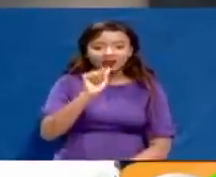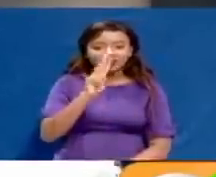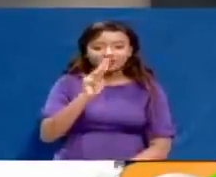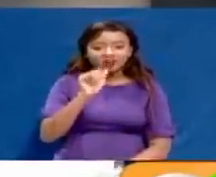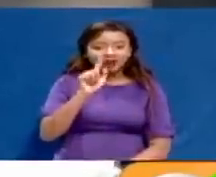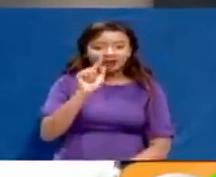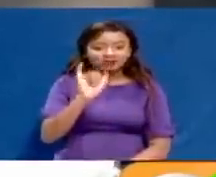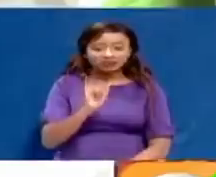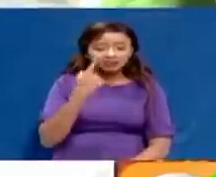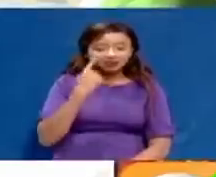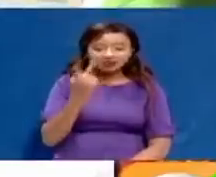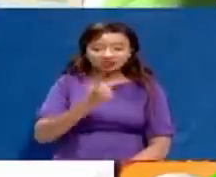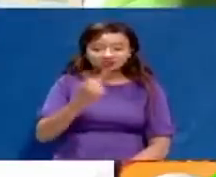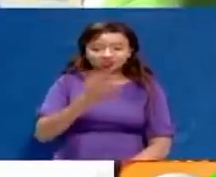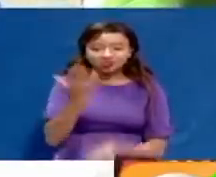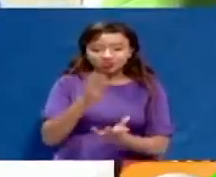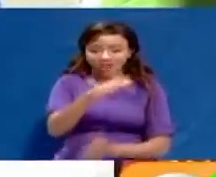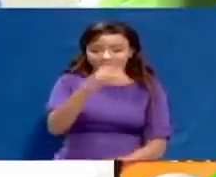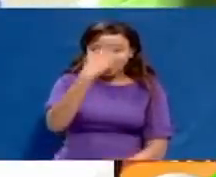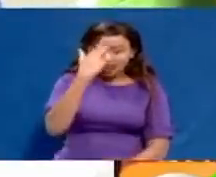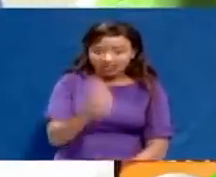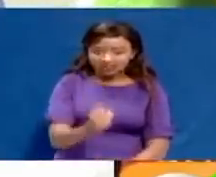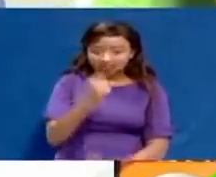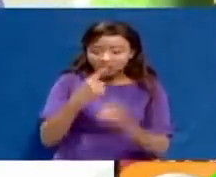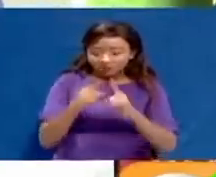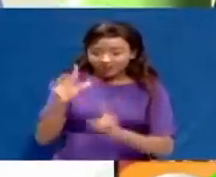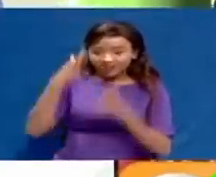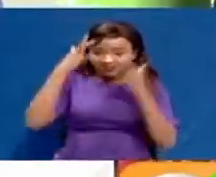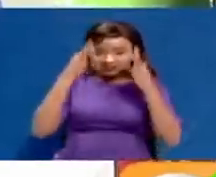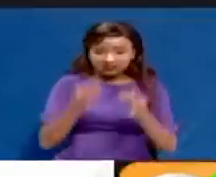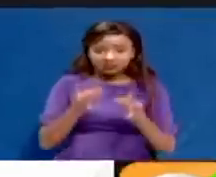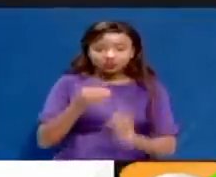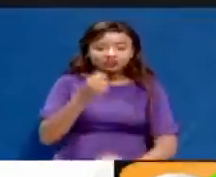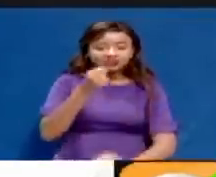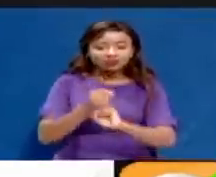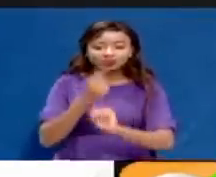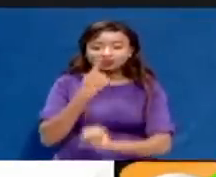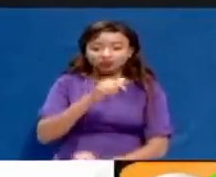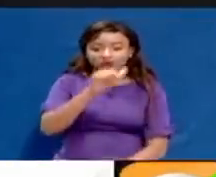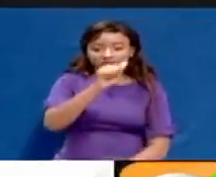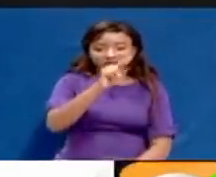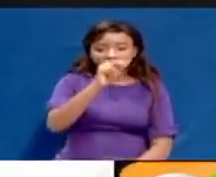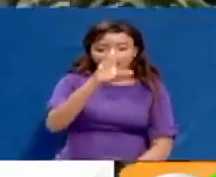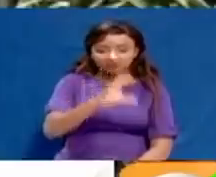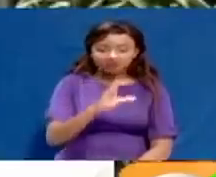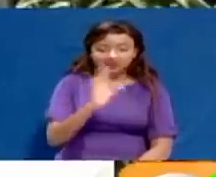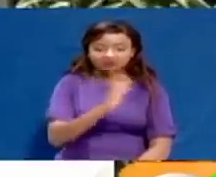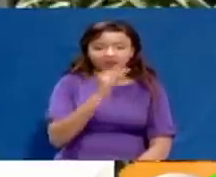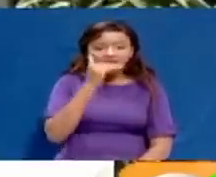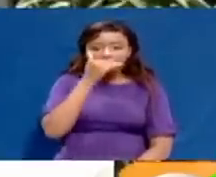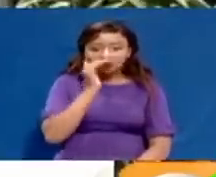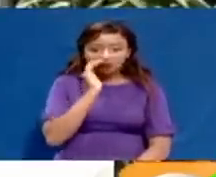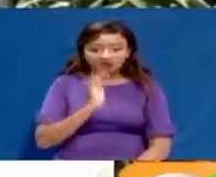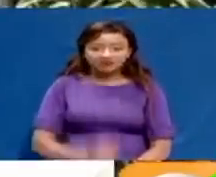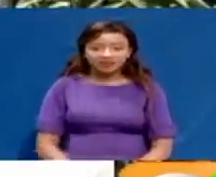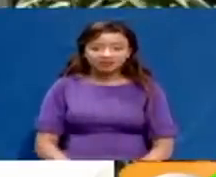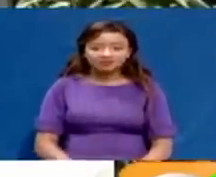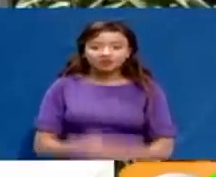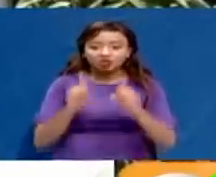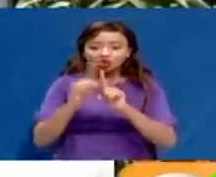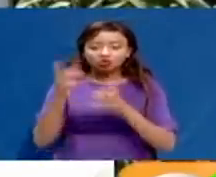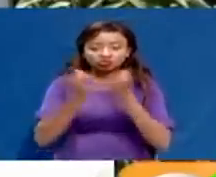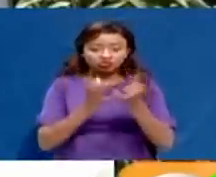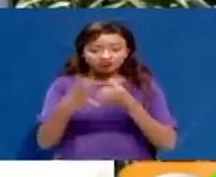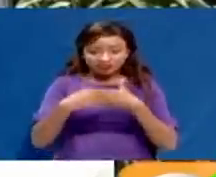in Kajado. Msimamo ulioungwa mkono na kinara wa chama cha ANC Musalia Mudavadi. Trade union